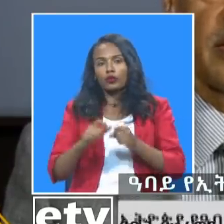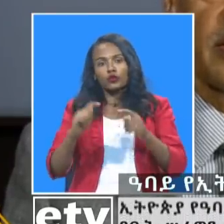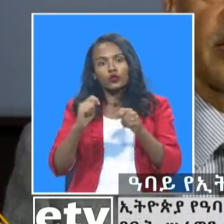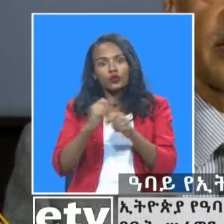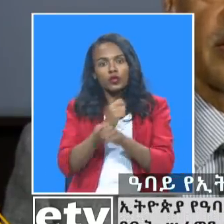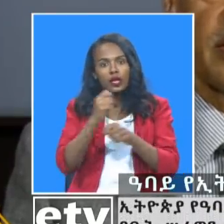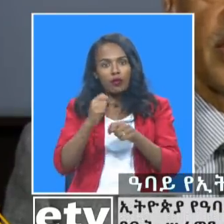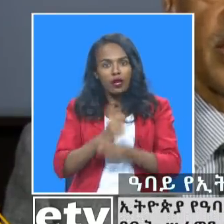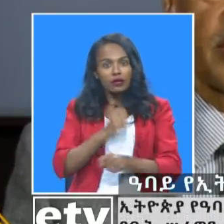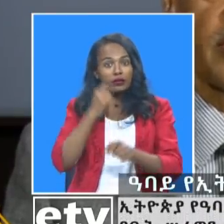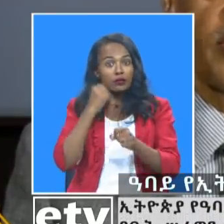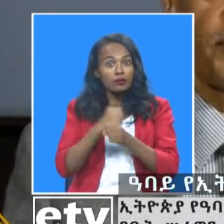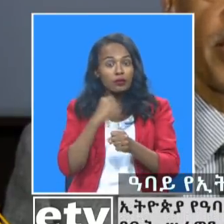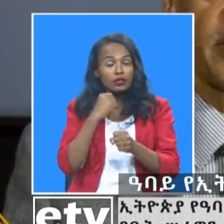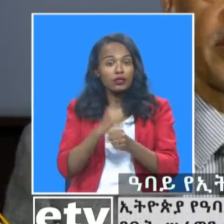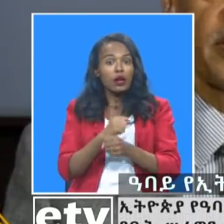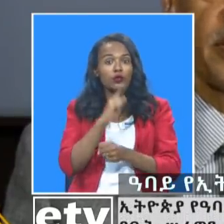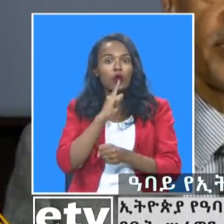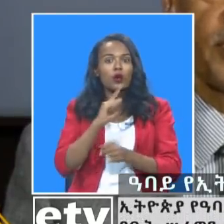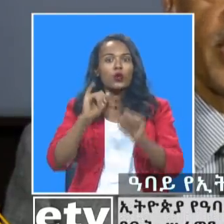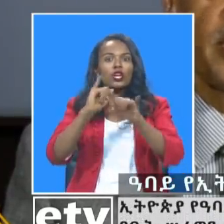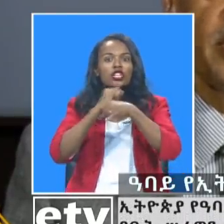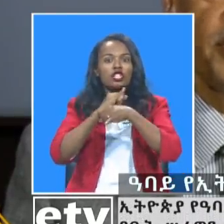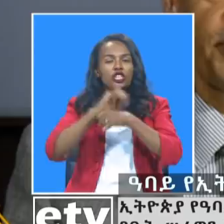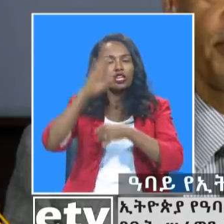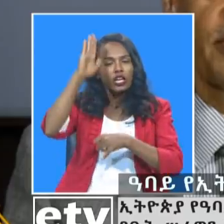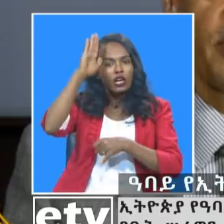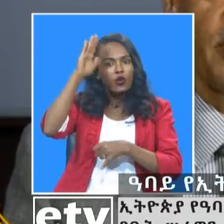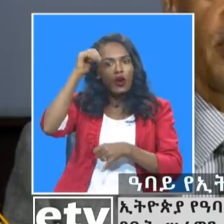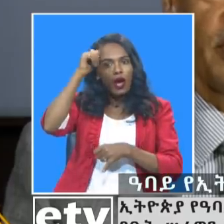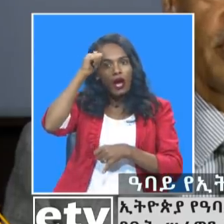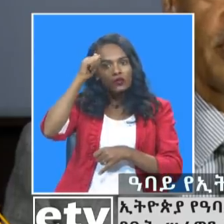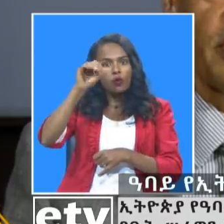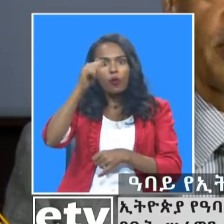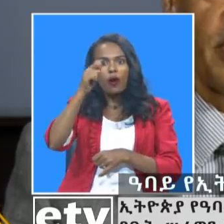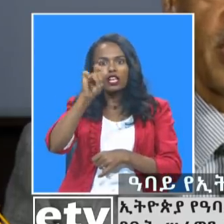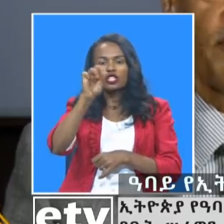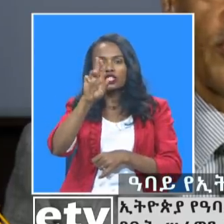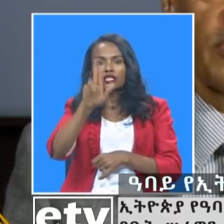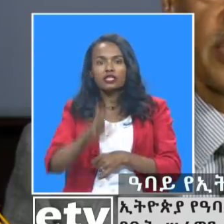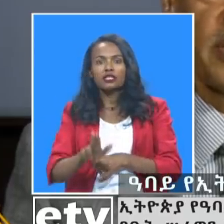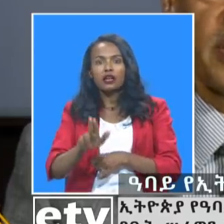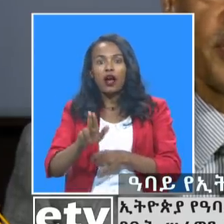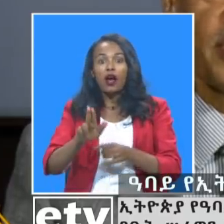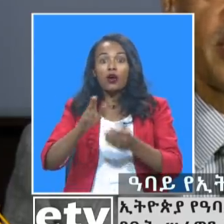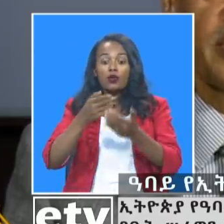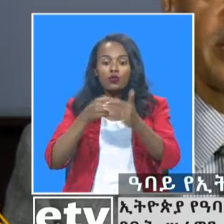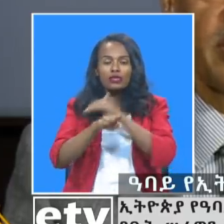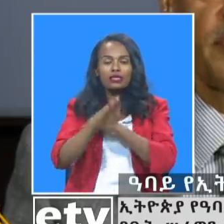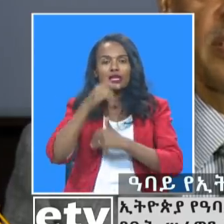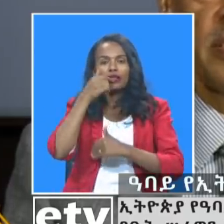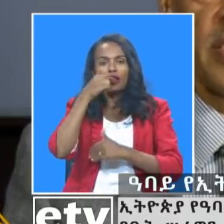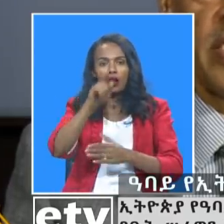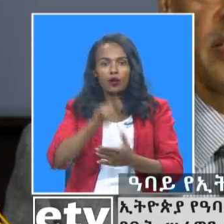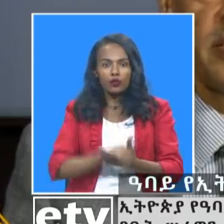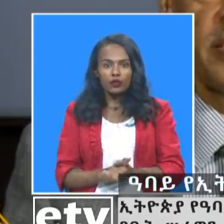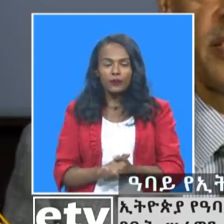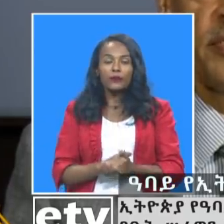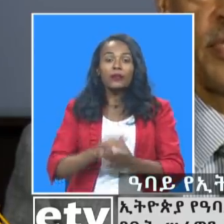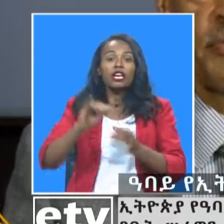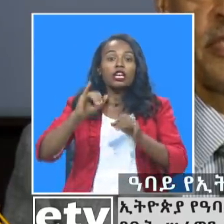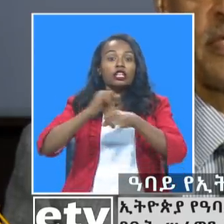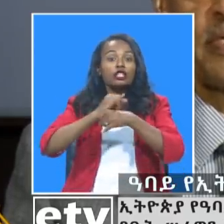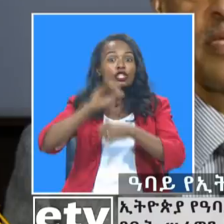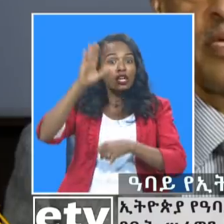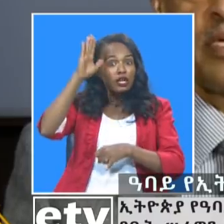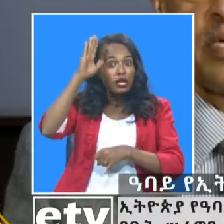ተግባራትን ማከናወኗን ነው ኢንጂነር ጌዲዮን አስፋው በአልጀዚራ ኢንሳይድ ስቶሪ ፕሮግራም ላይ የተናገሩት። ኢንጂነር